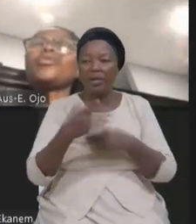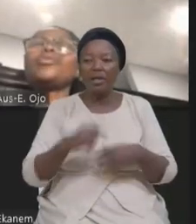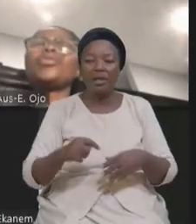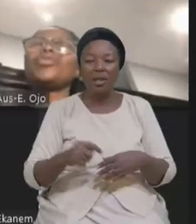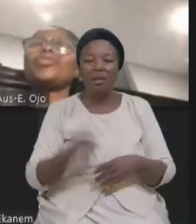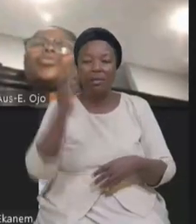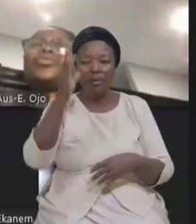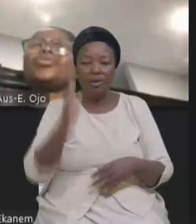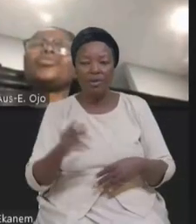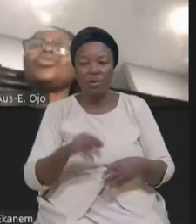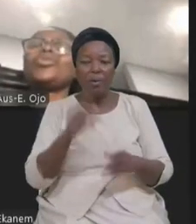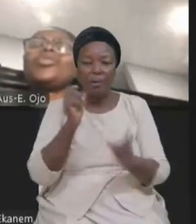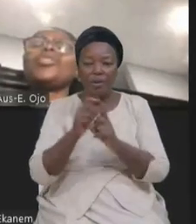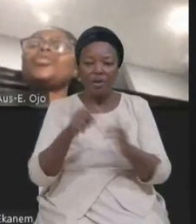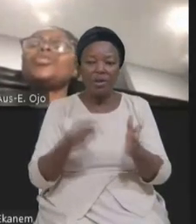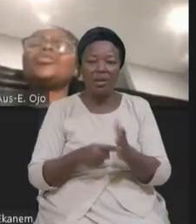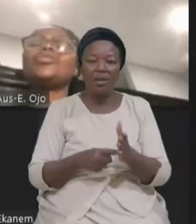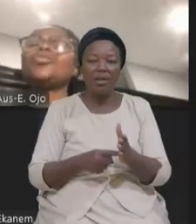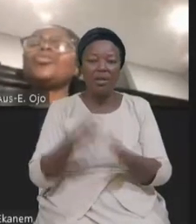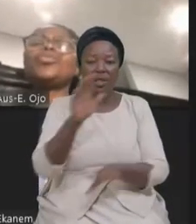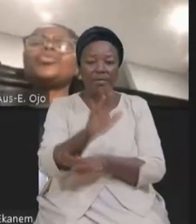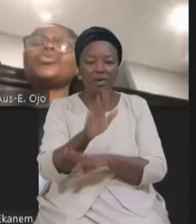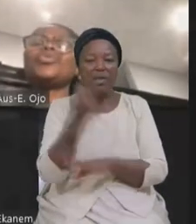il y a un lien.